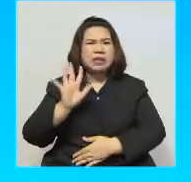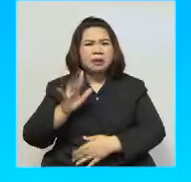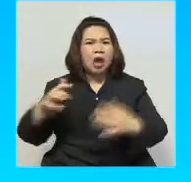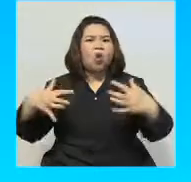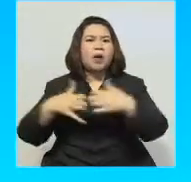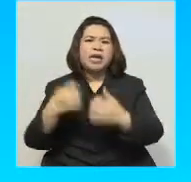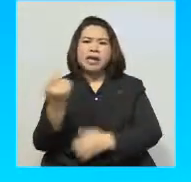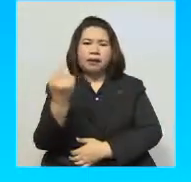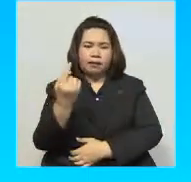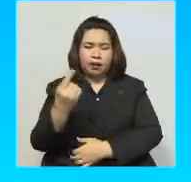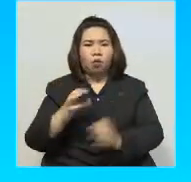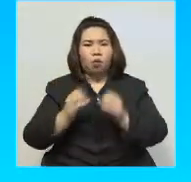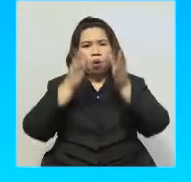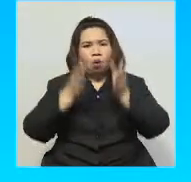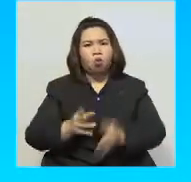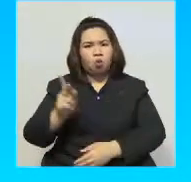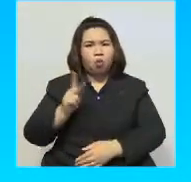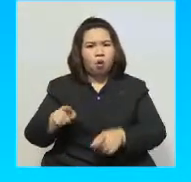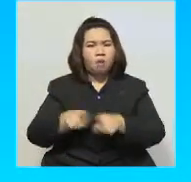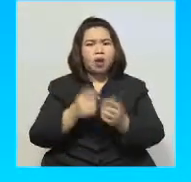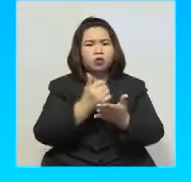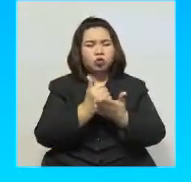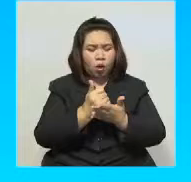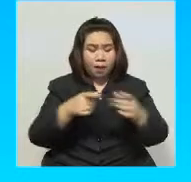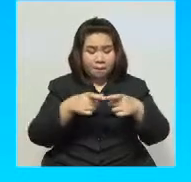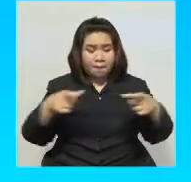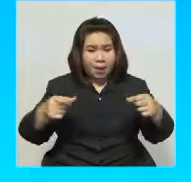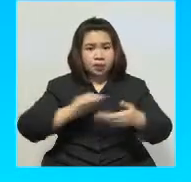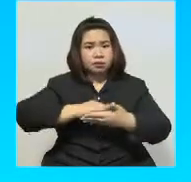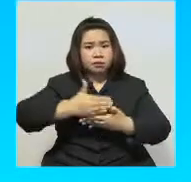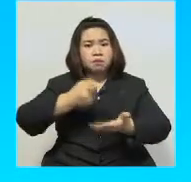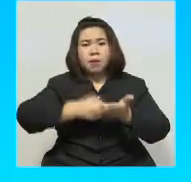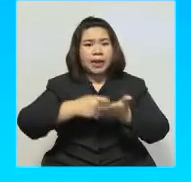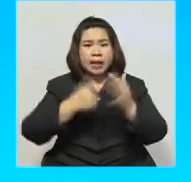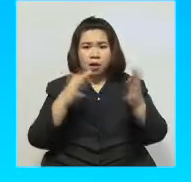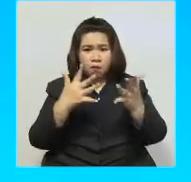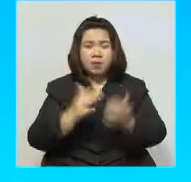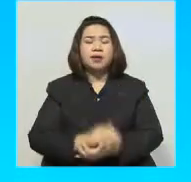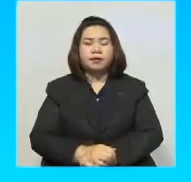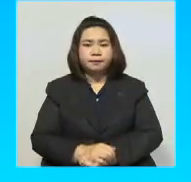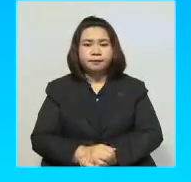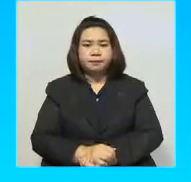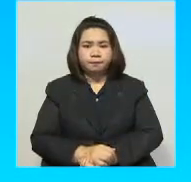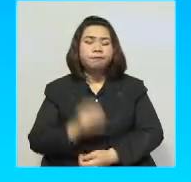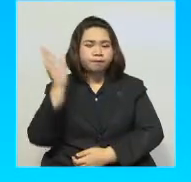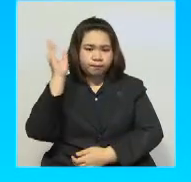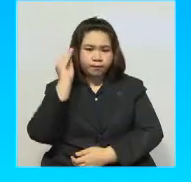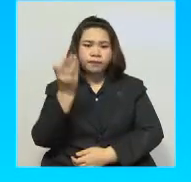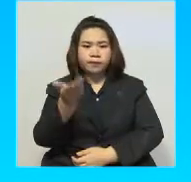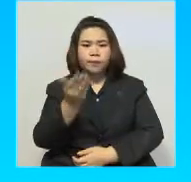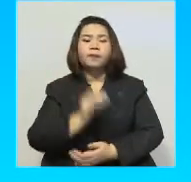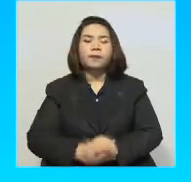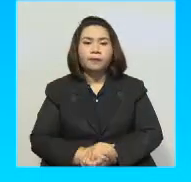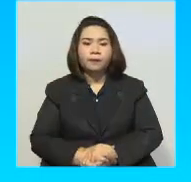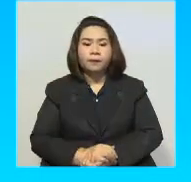ติเหตุและครูผู้กู้หลายคนก็ไม่ได้รับกรมธรรม์ด้วยอันนี้เป็นการตั้งข้อสังเกตจากทางกลุ่มนะคะไปฟังประเด็นนี้เพิ่มเติมจากคุณชัยวั